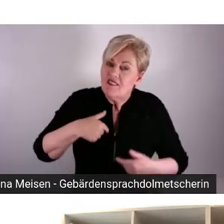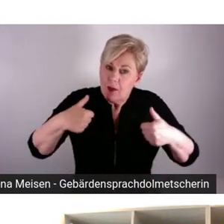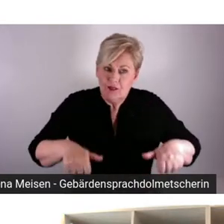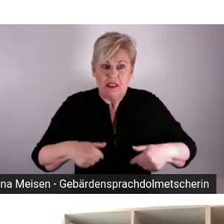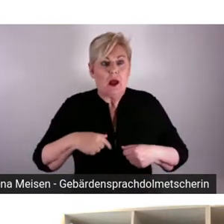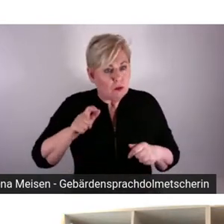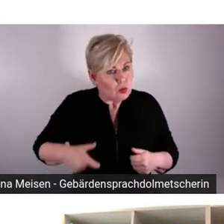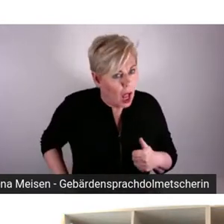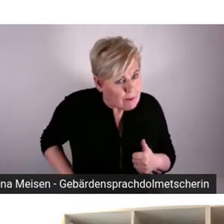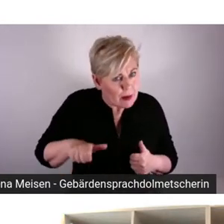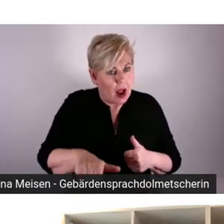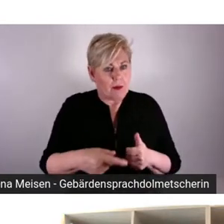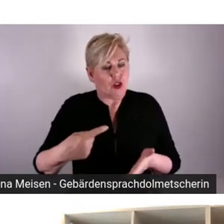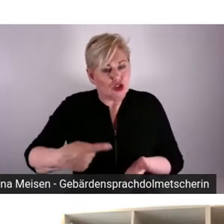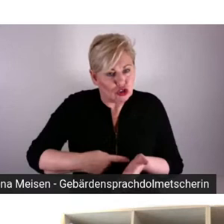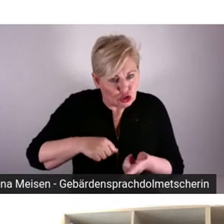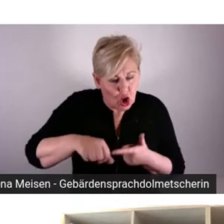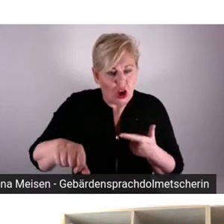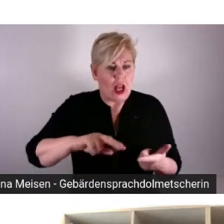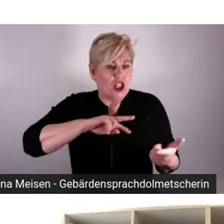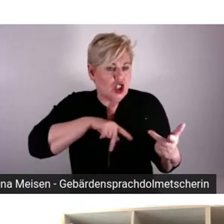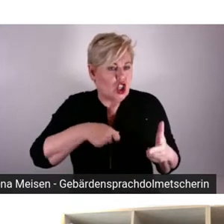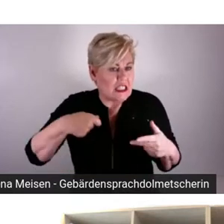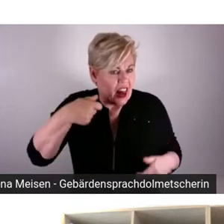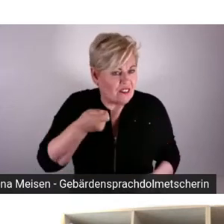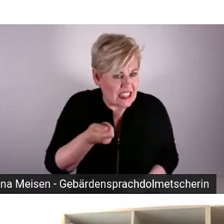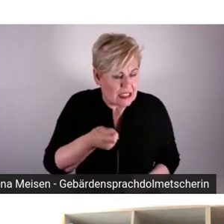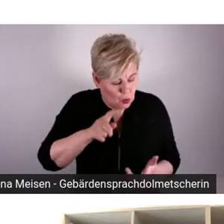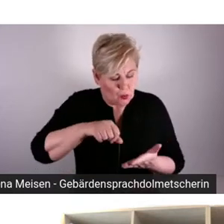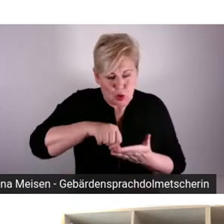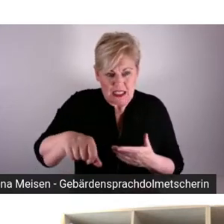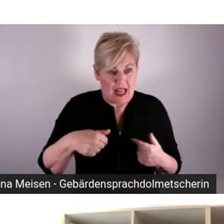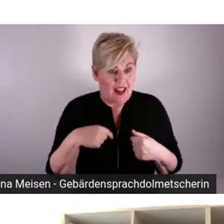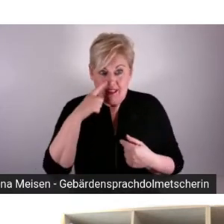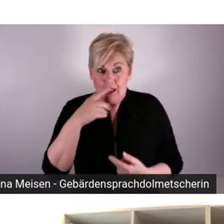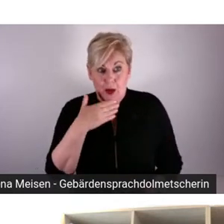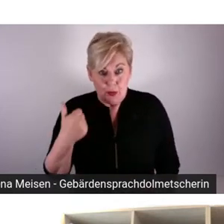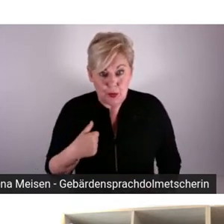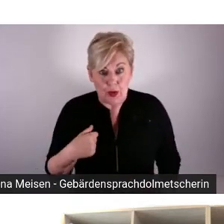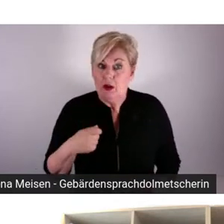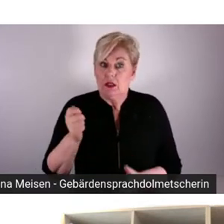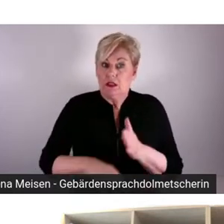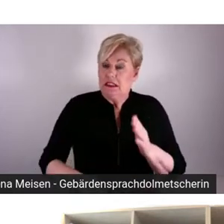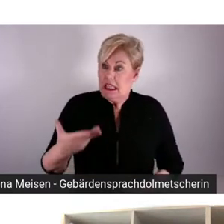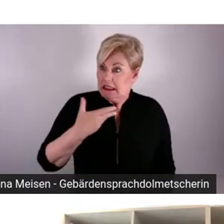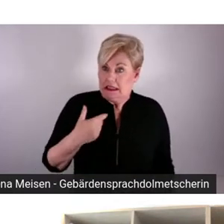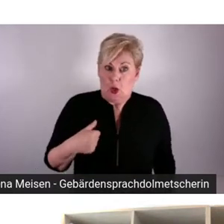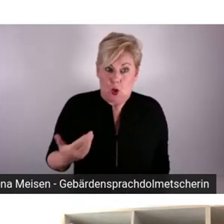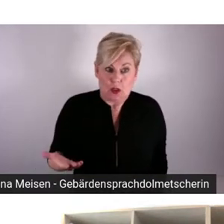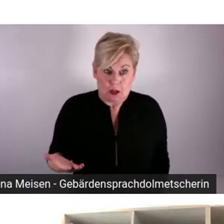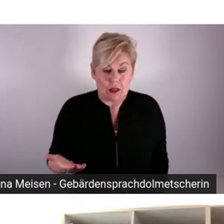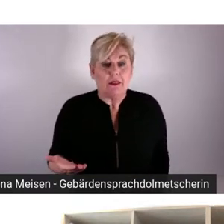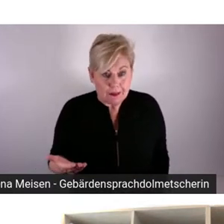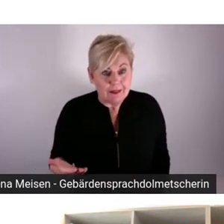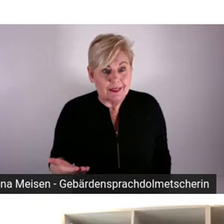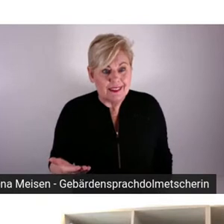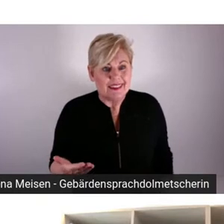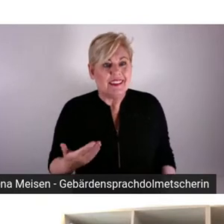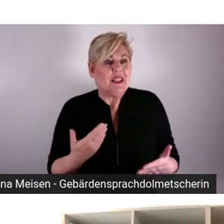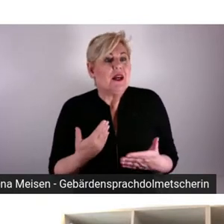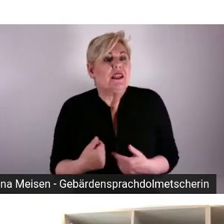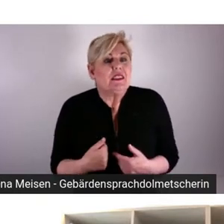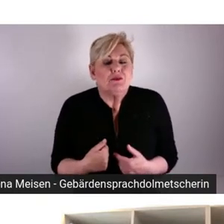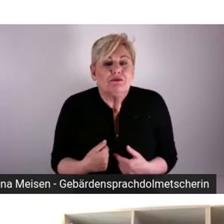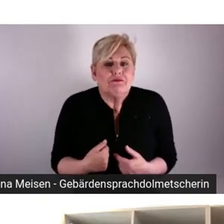Steuern, Sozialversicherungsabgaben bezahlen. Und wenn ich das nicht tue, werde ich sanktioniert. Das unterscheidet mich hier in keinster Weise